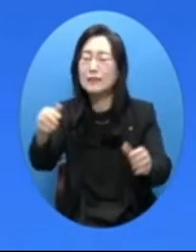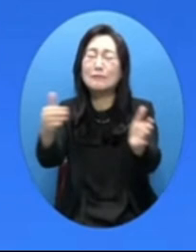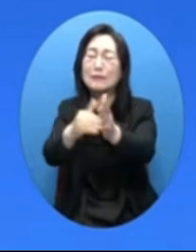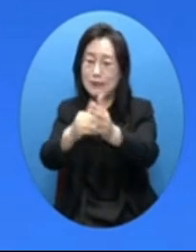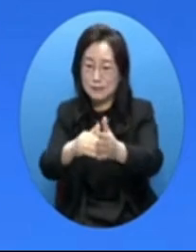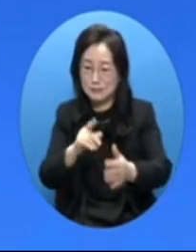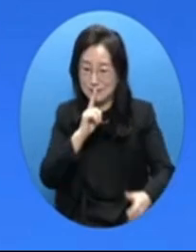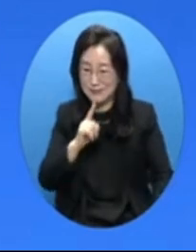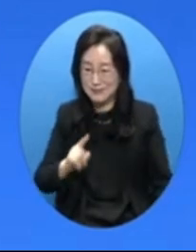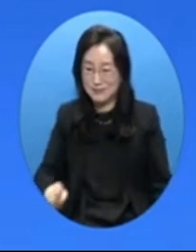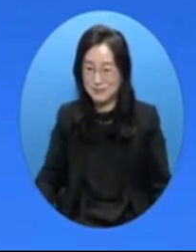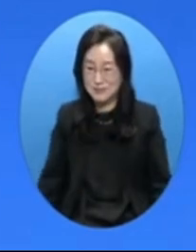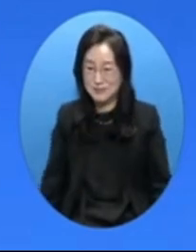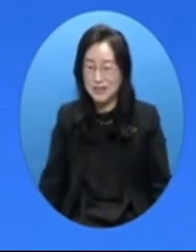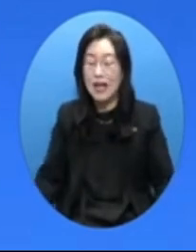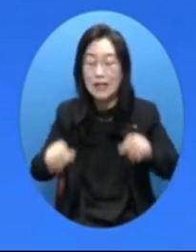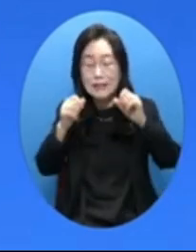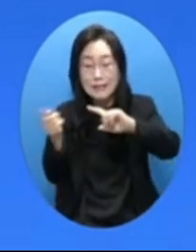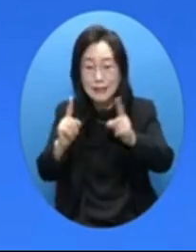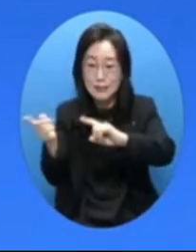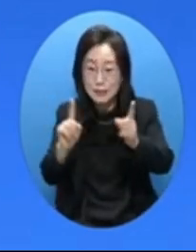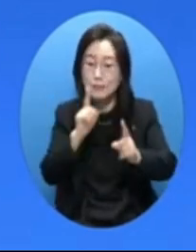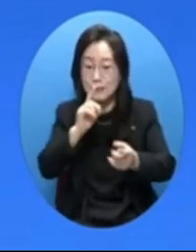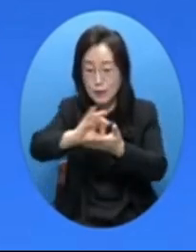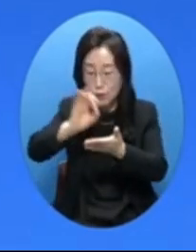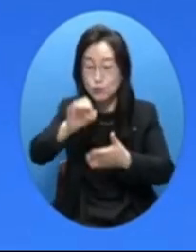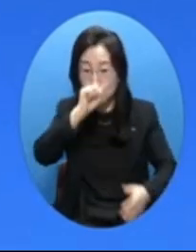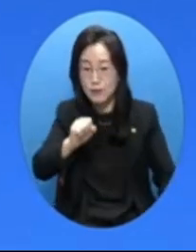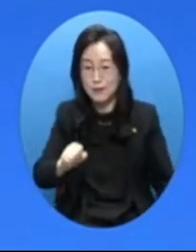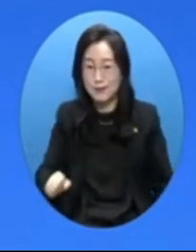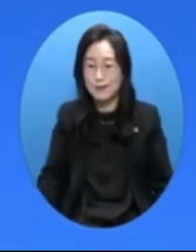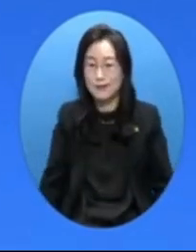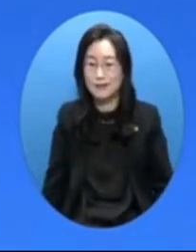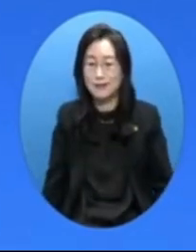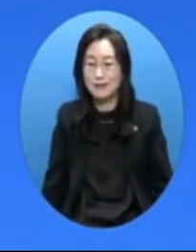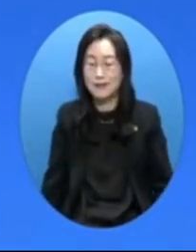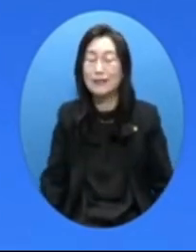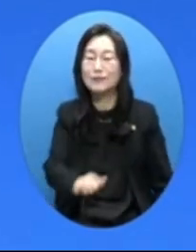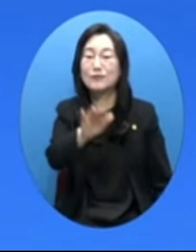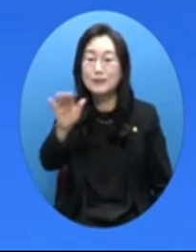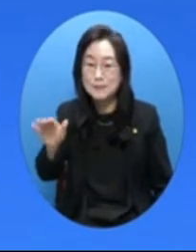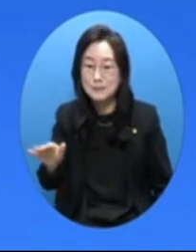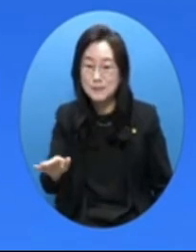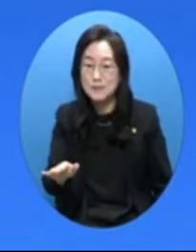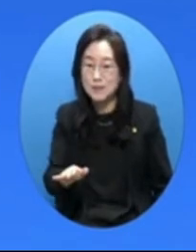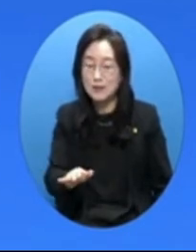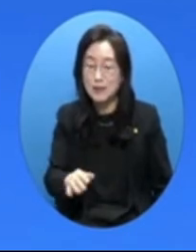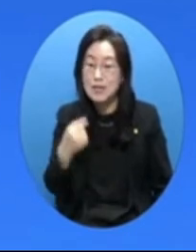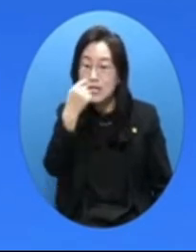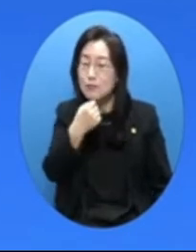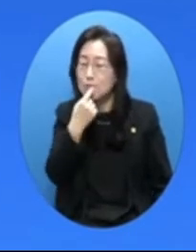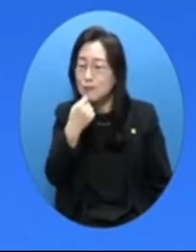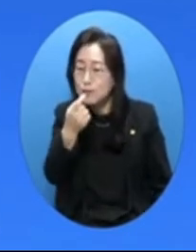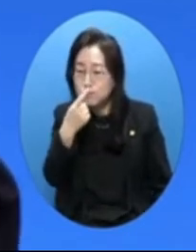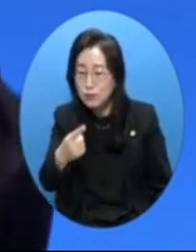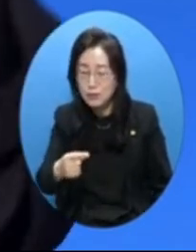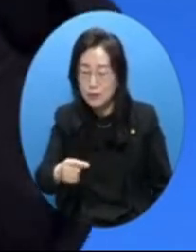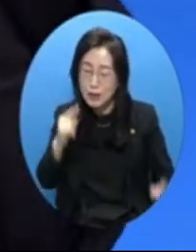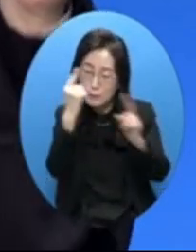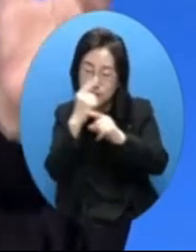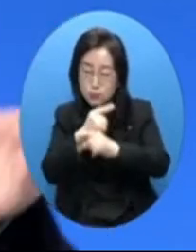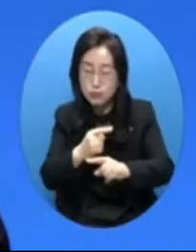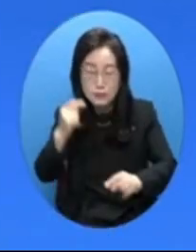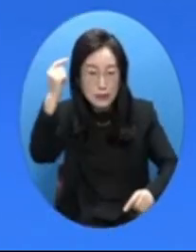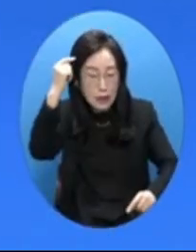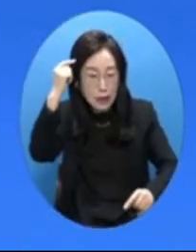말라고 살겠다는 말을 해야지 왜 죽겠다 그러냐고 우리들이 입으로 늘 부정적인 쏟아 놓기 때문에 부정적인